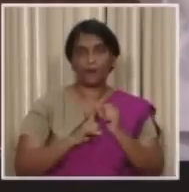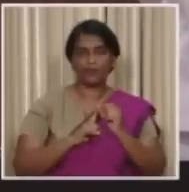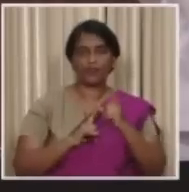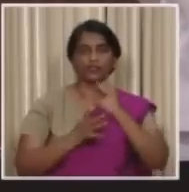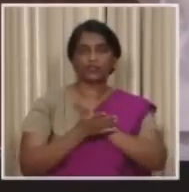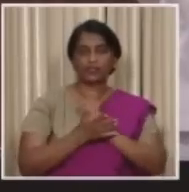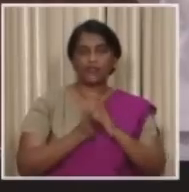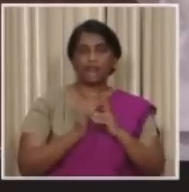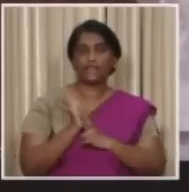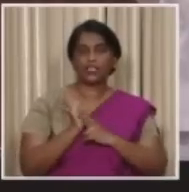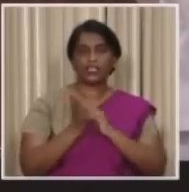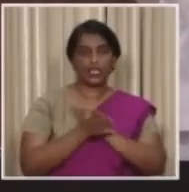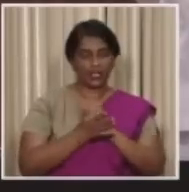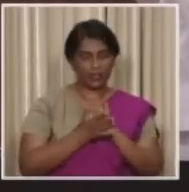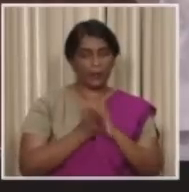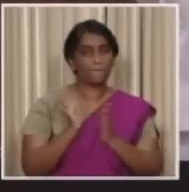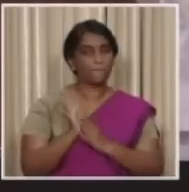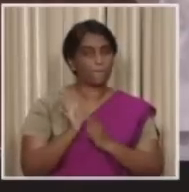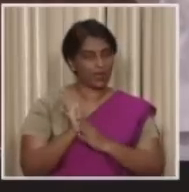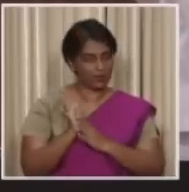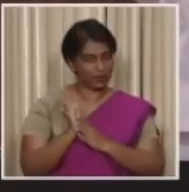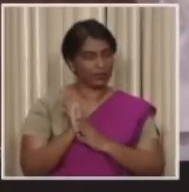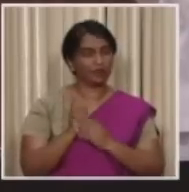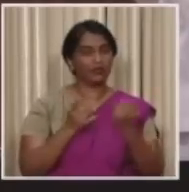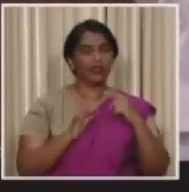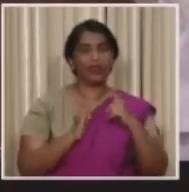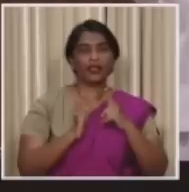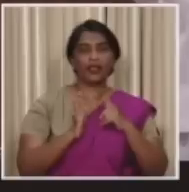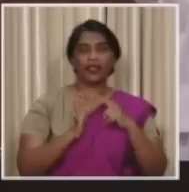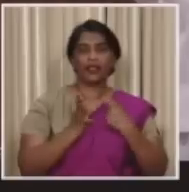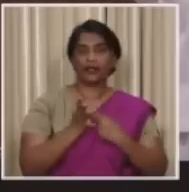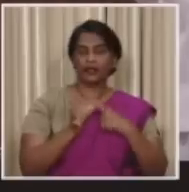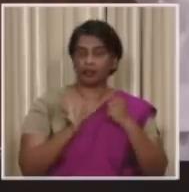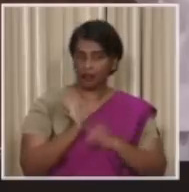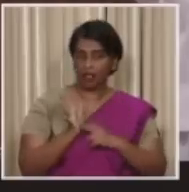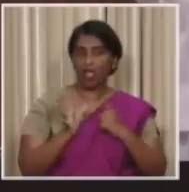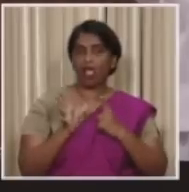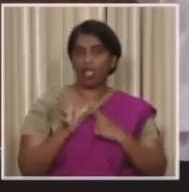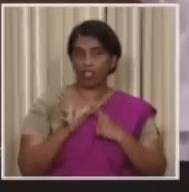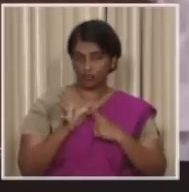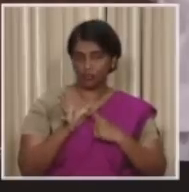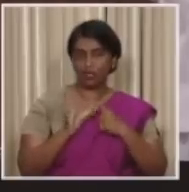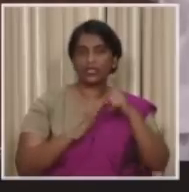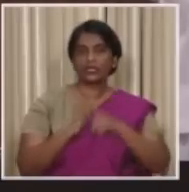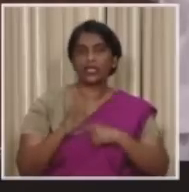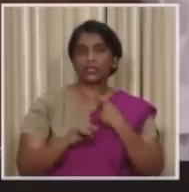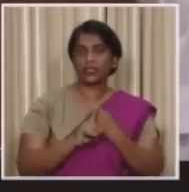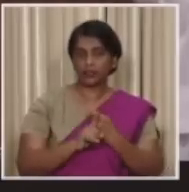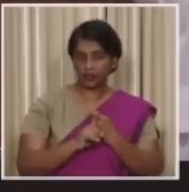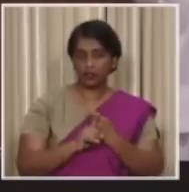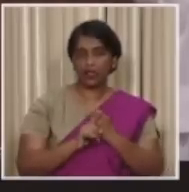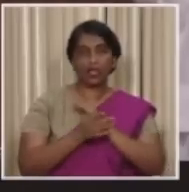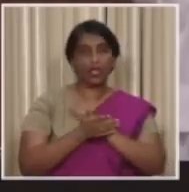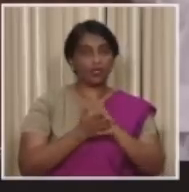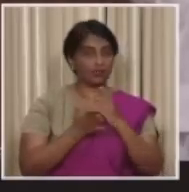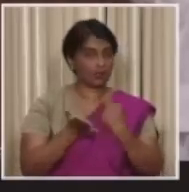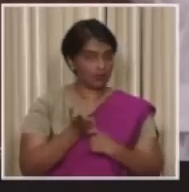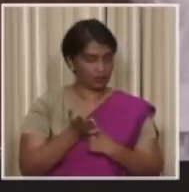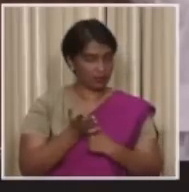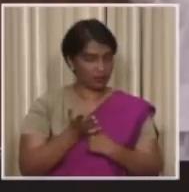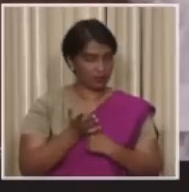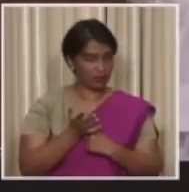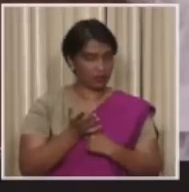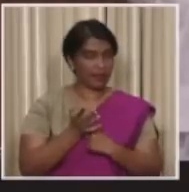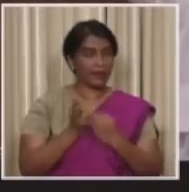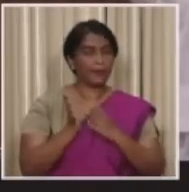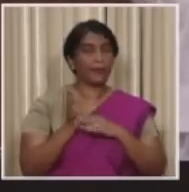මැතිතුමා, විජිත හේරත් මැතිතුමා, මහින්දානන්ද අලුත්ගමගේ මැතිතුමා, ඉරාන් වික්‍රමරත්න මැතිතුමා, අශෝක් අබේසිංහ මැතිතුමා, ජයන්ත කැටගොඩ මැතිතුමා, හර්ෂණ රාජකරුණා මැතිතුමා,